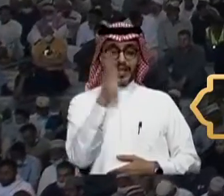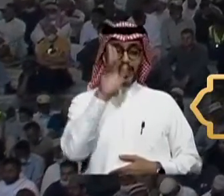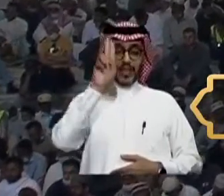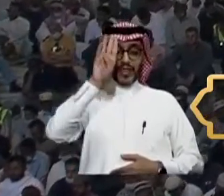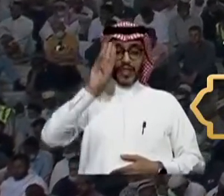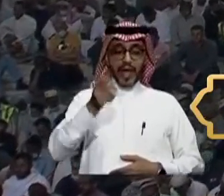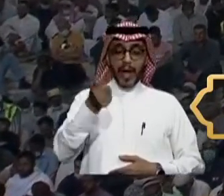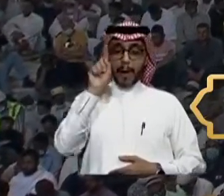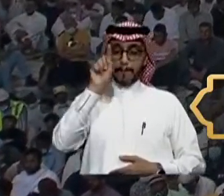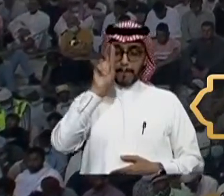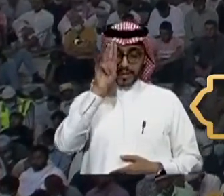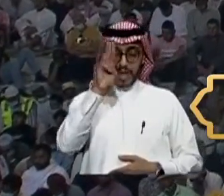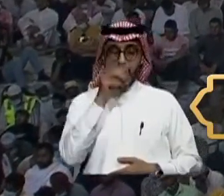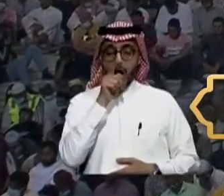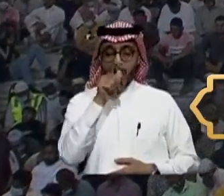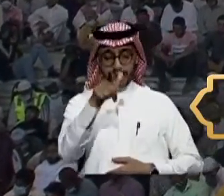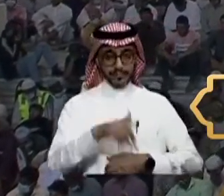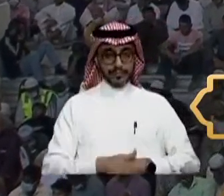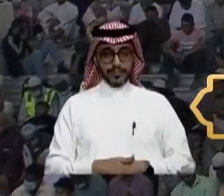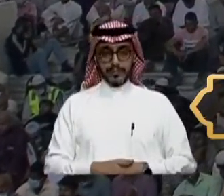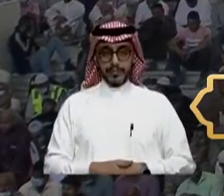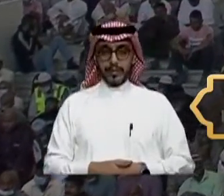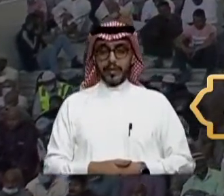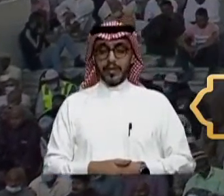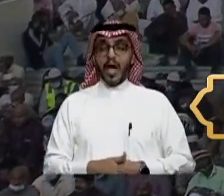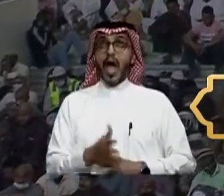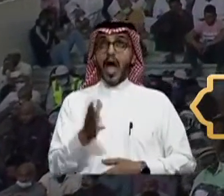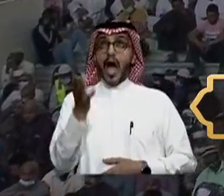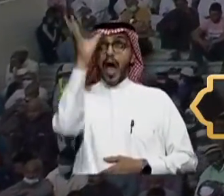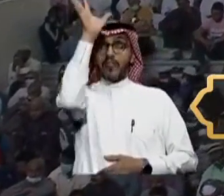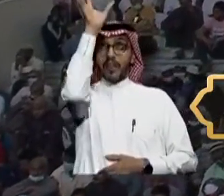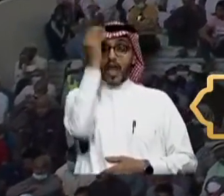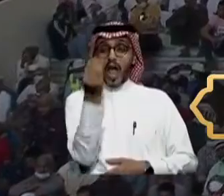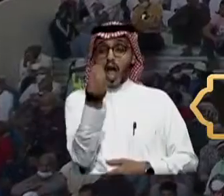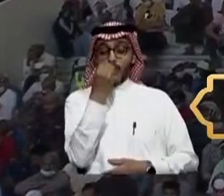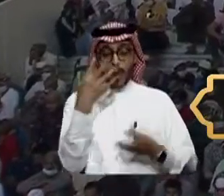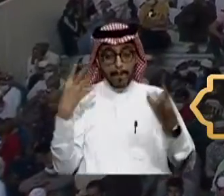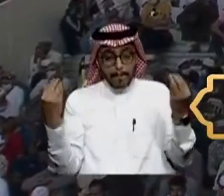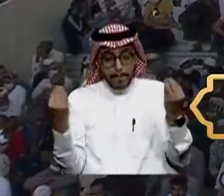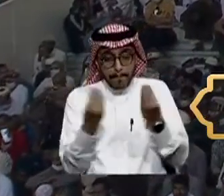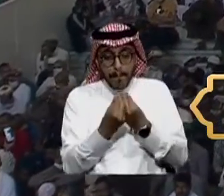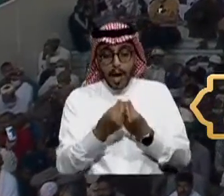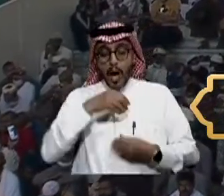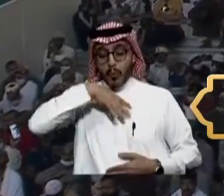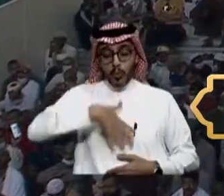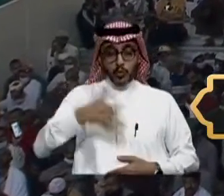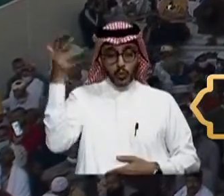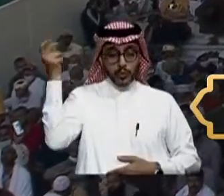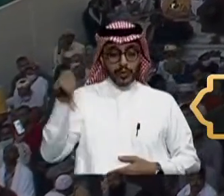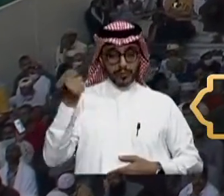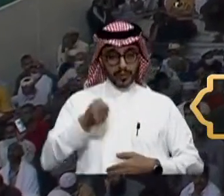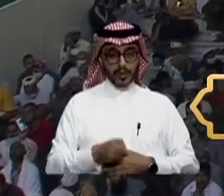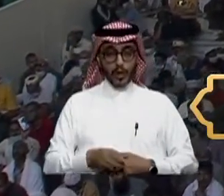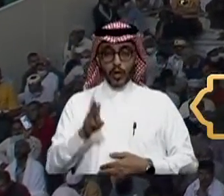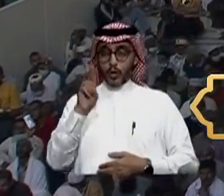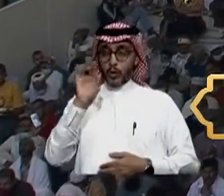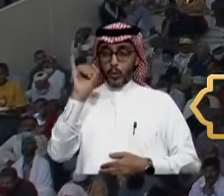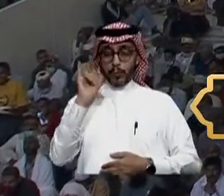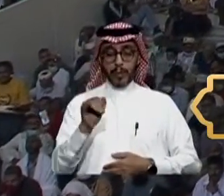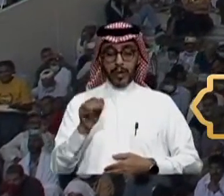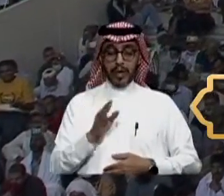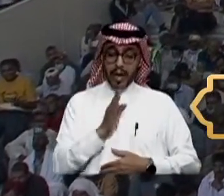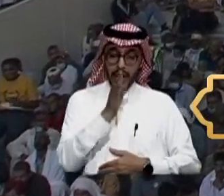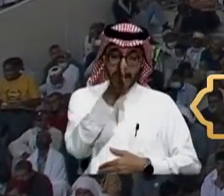قال رضي الله عنه انه قال تسحرنا مع النبي صلى الله عليه وسلم ثم قام الى